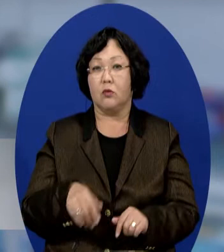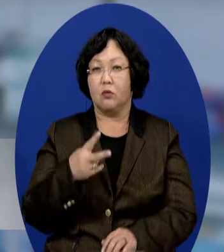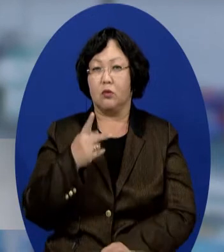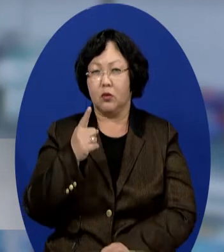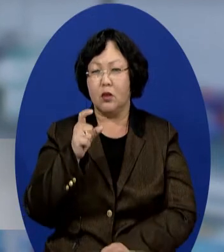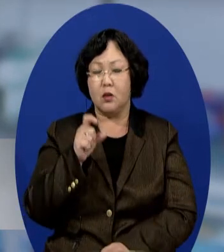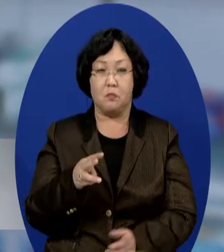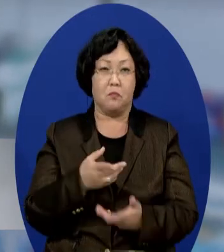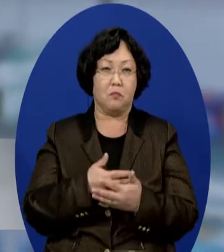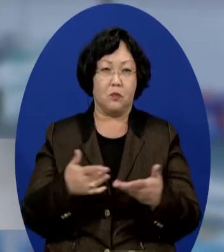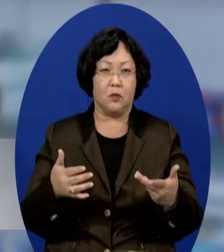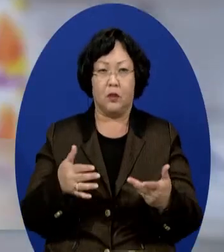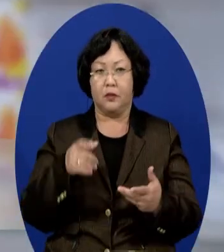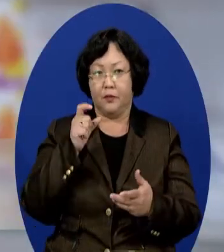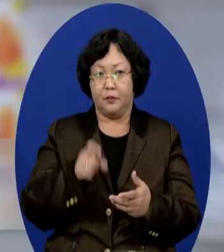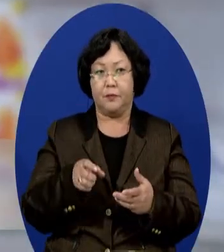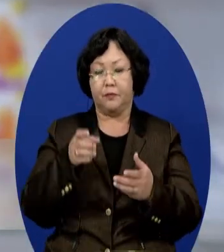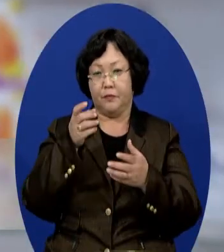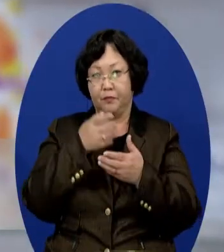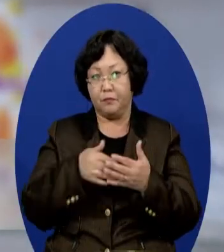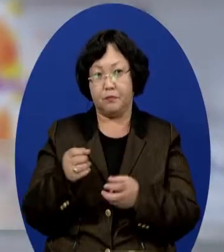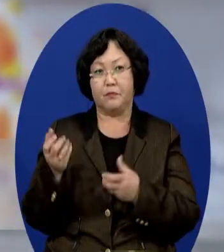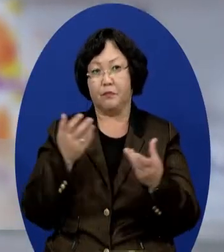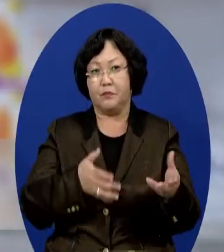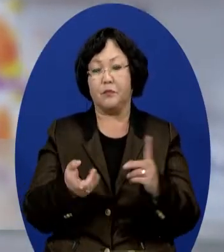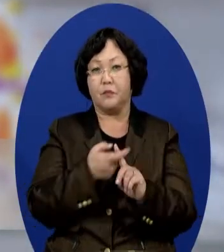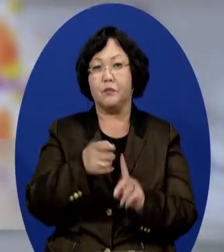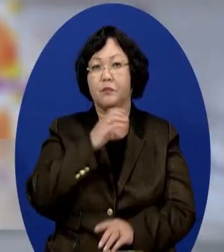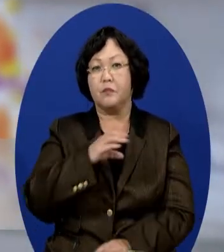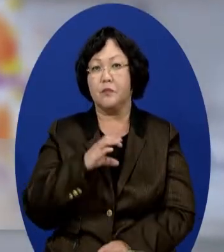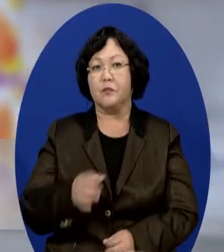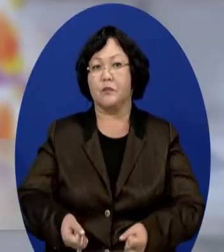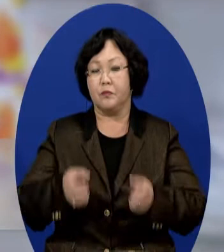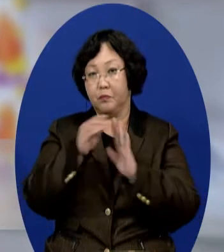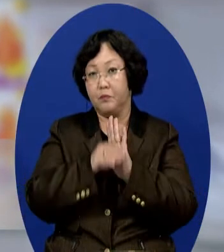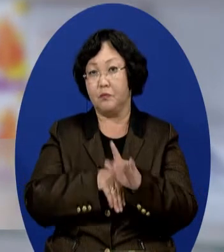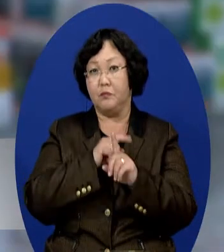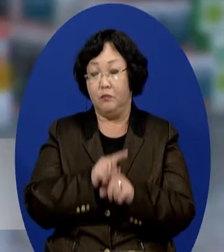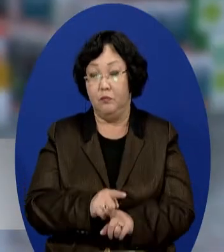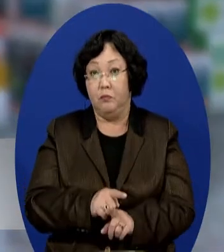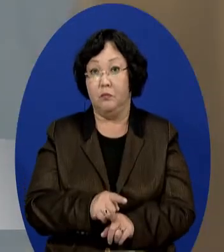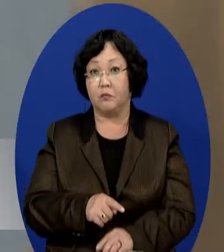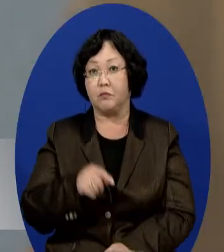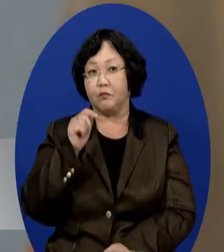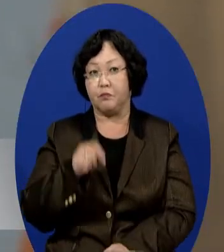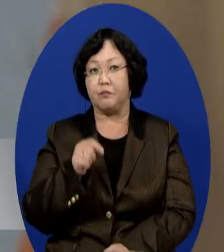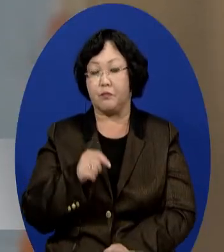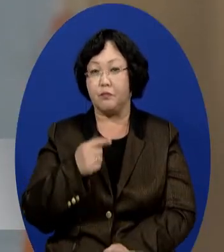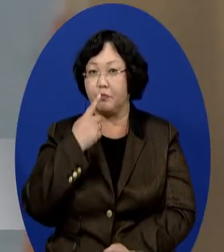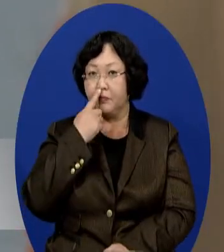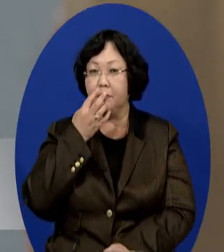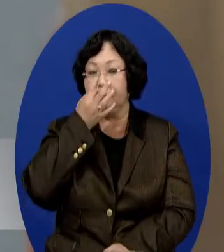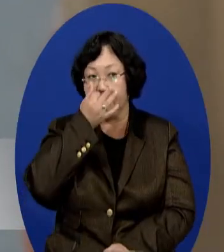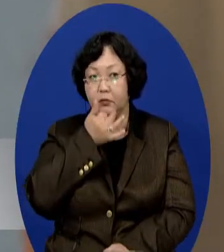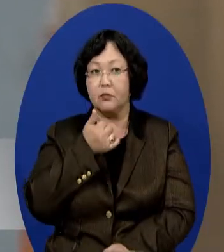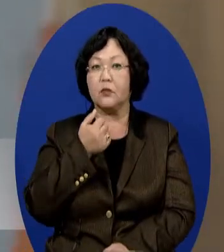ханга нийлүүлэх байгууллага түргэвчлсэн тест импортлдог. Тэд холбогдох байгууллагаас гаргасан журмын дагуу зөвхөн хамар залгуурын 8 төрлийн